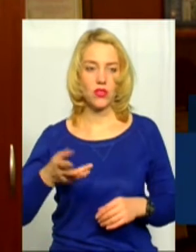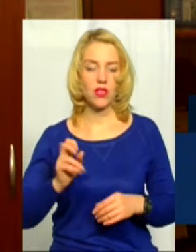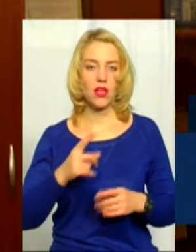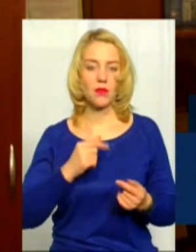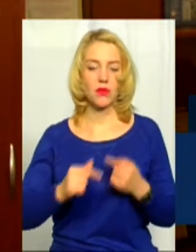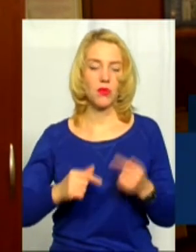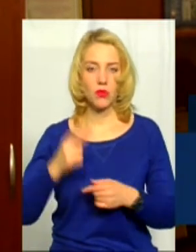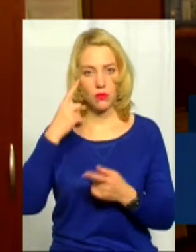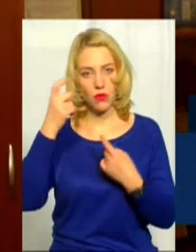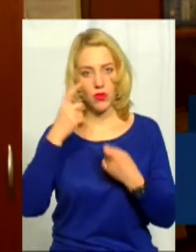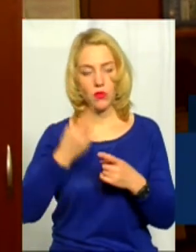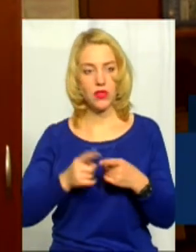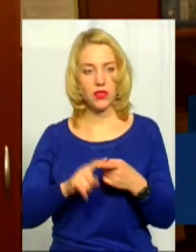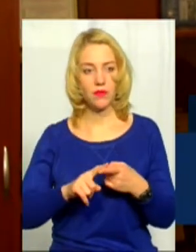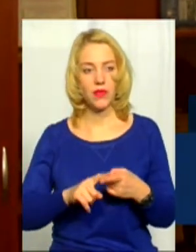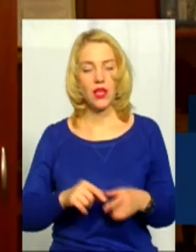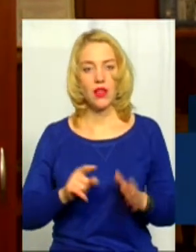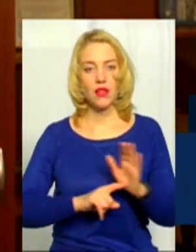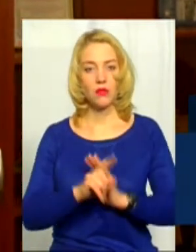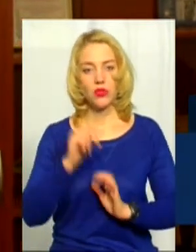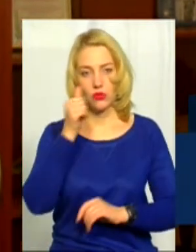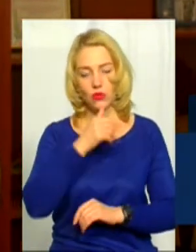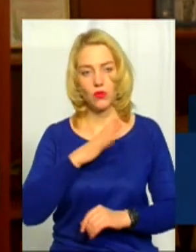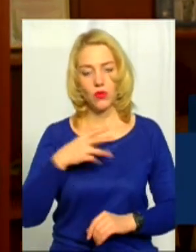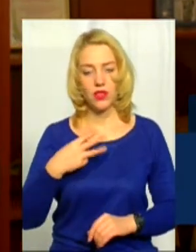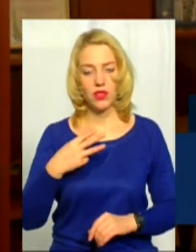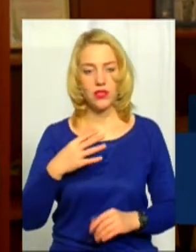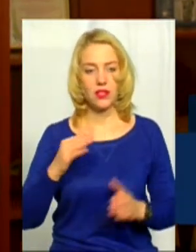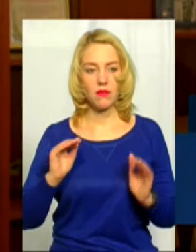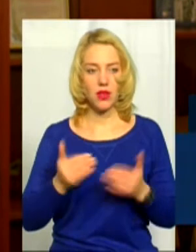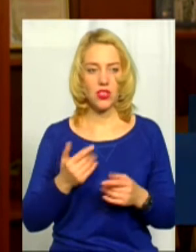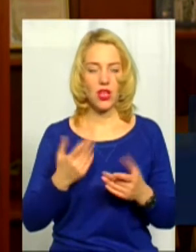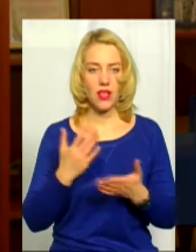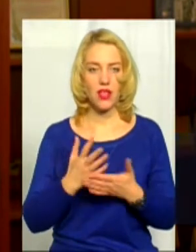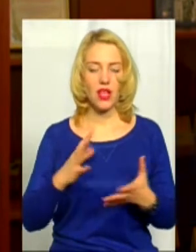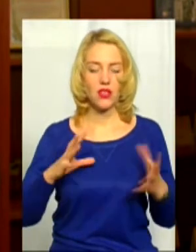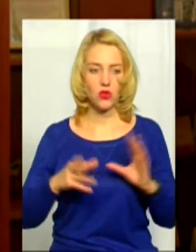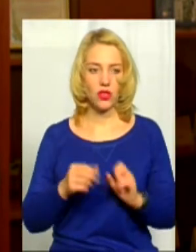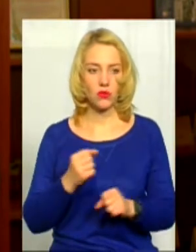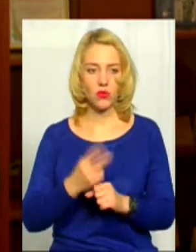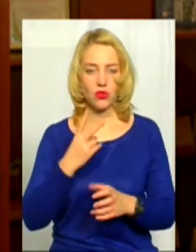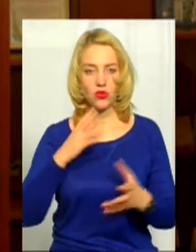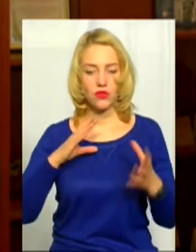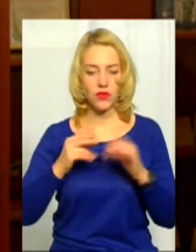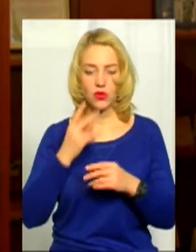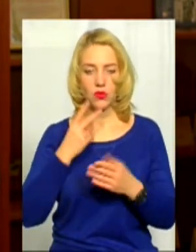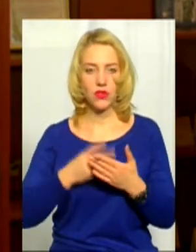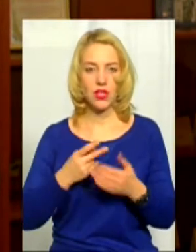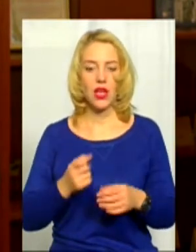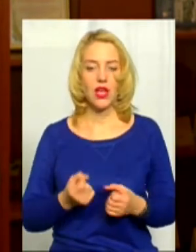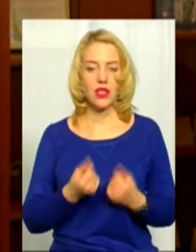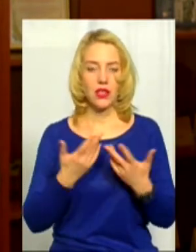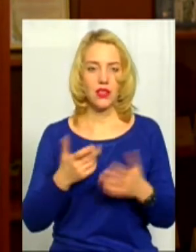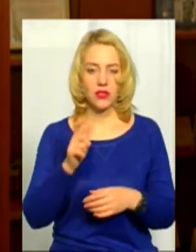займаються цим. На початку року їх було на 30 менше. Тобто результат роботи є. І так само, якщо проаналізувати звітність, кількість найманих